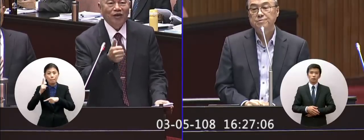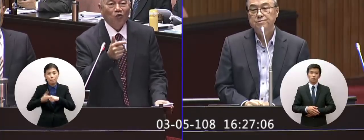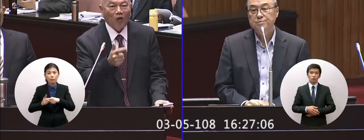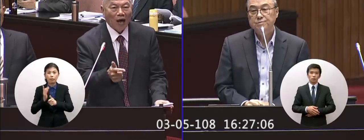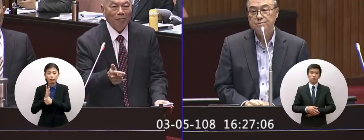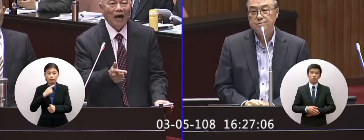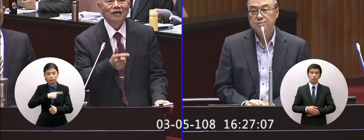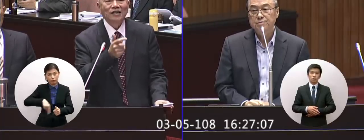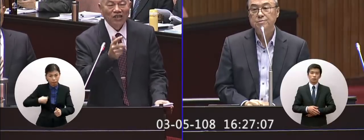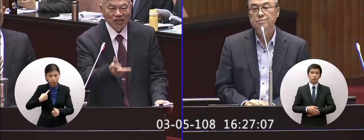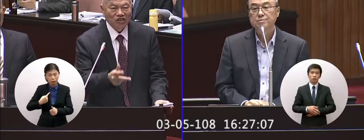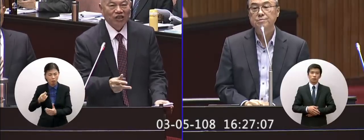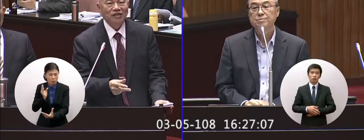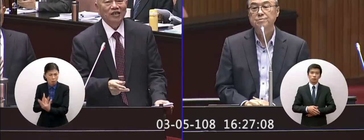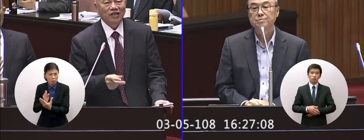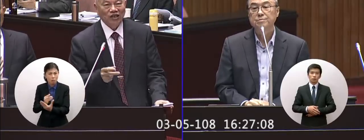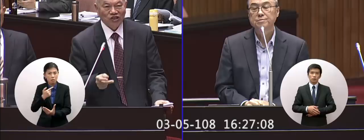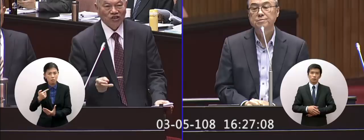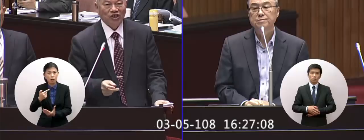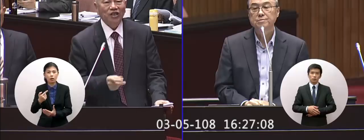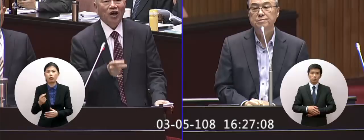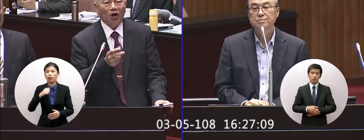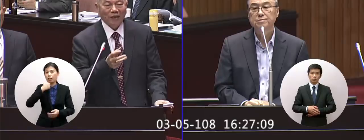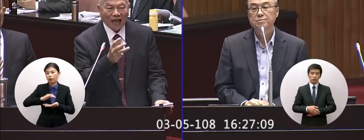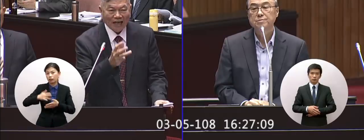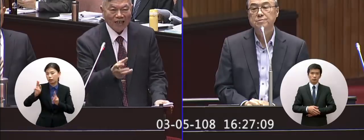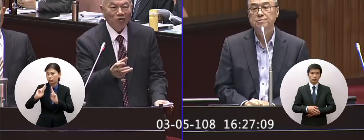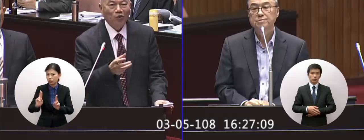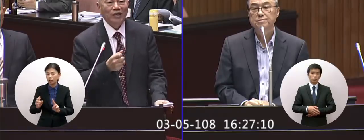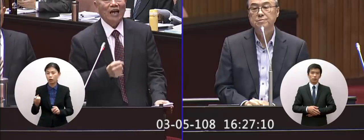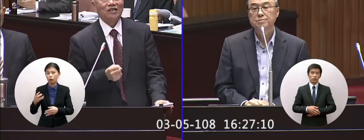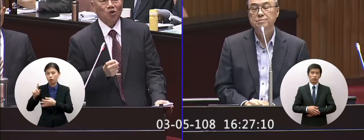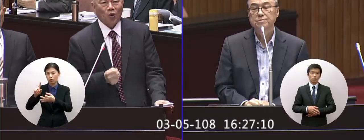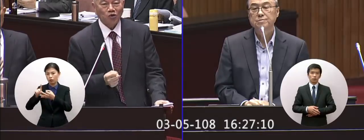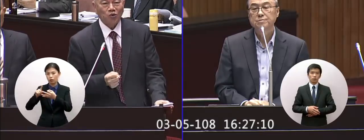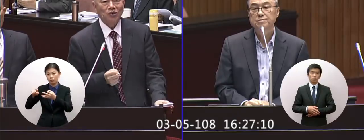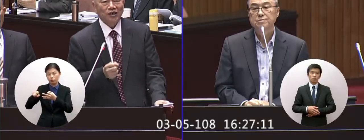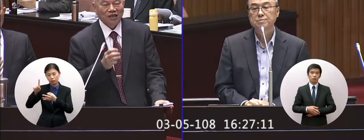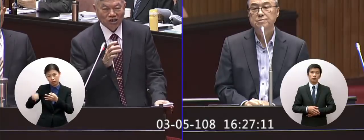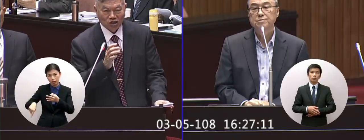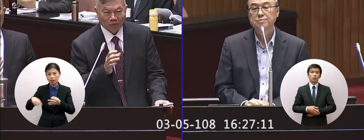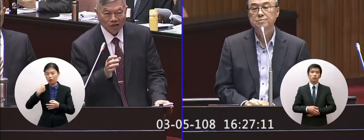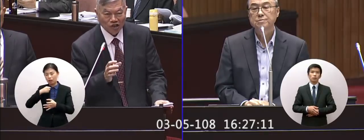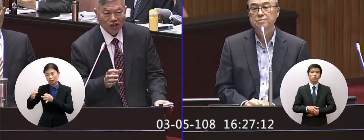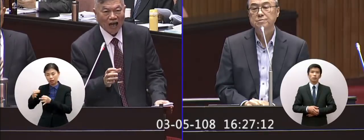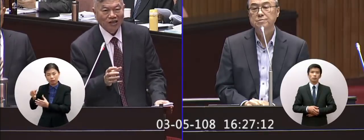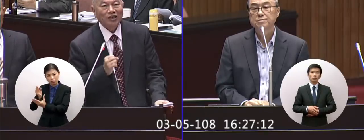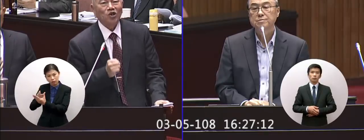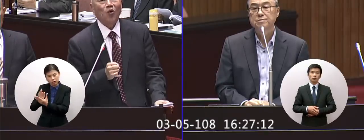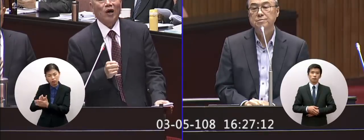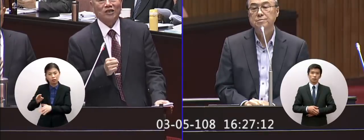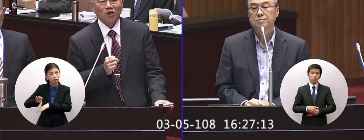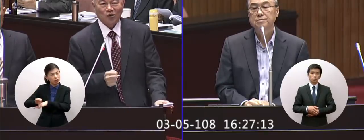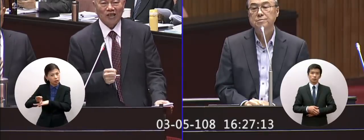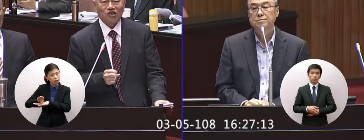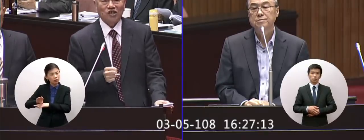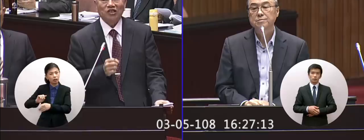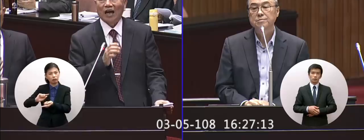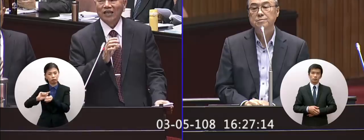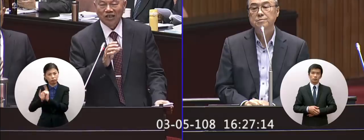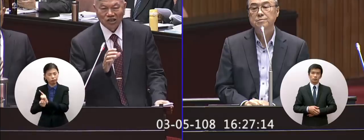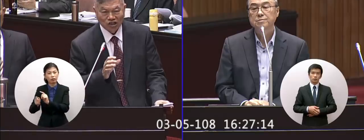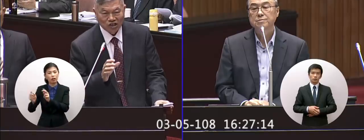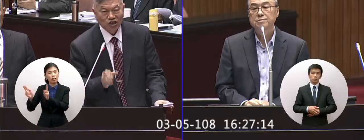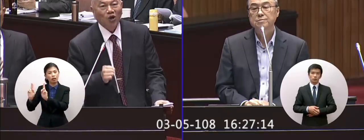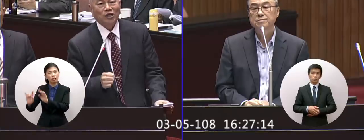台积电、华邦、力晶，以及我们台商回台的投资，以及我们车辆电动化的用电